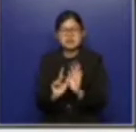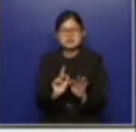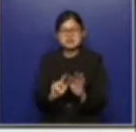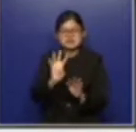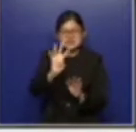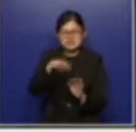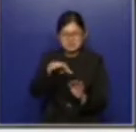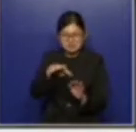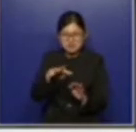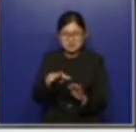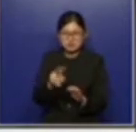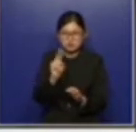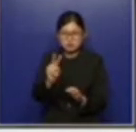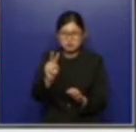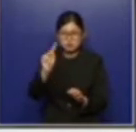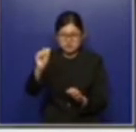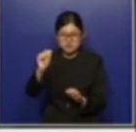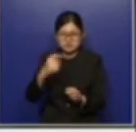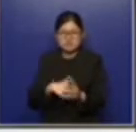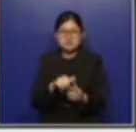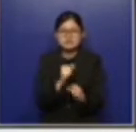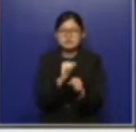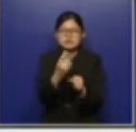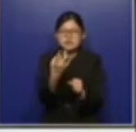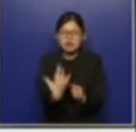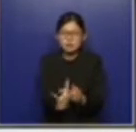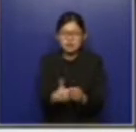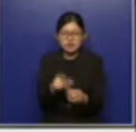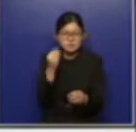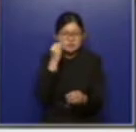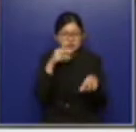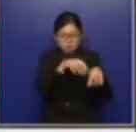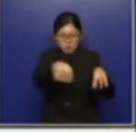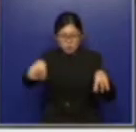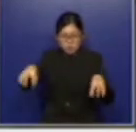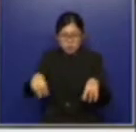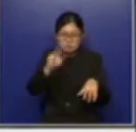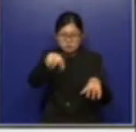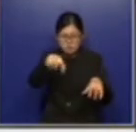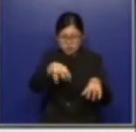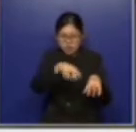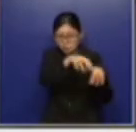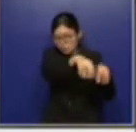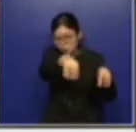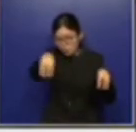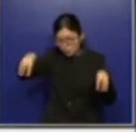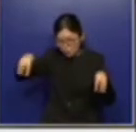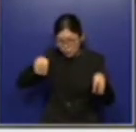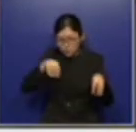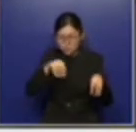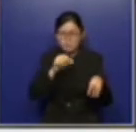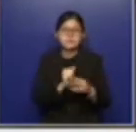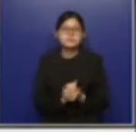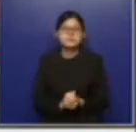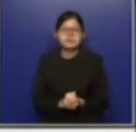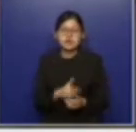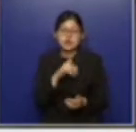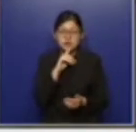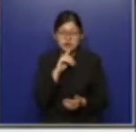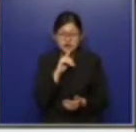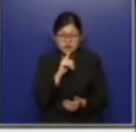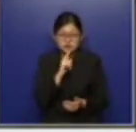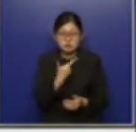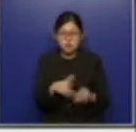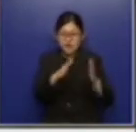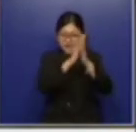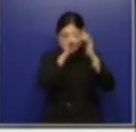ายูนิตไปทำอะไรบ้างล่ะครับ1หมู่บ้าน 3,000 กว่าไปตั้งหมู่บ้านครับแต่หมู่บ้านท่านประธานครับสมมุติว่าท่านประธานนี่คือศาล